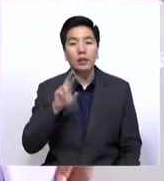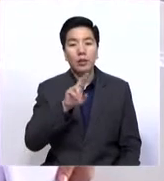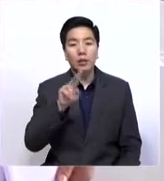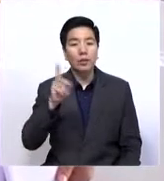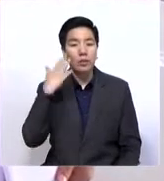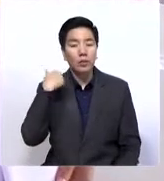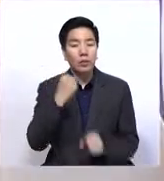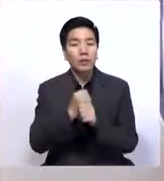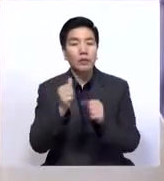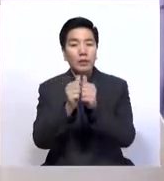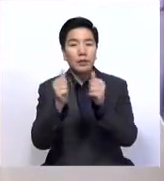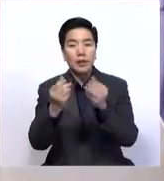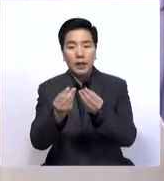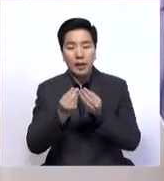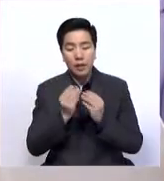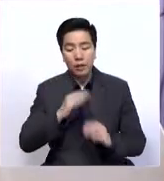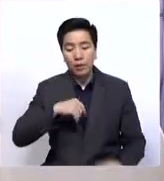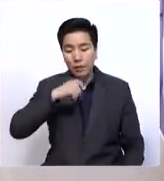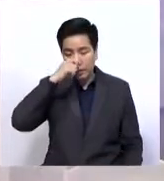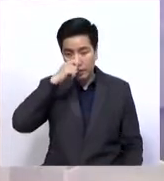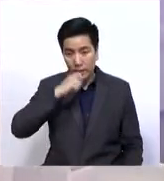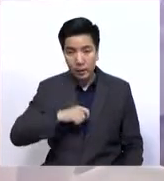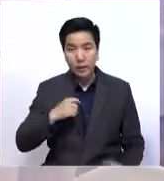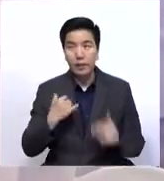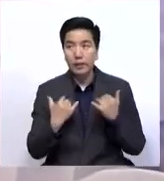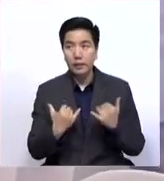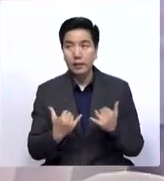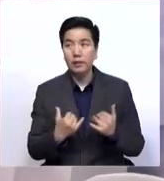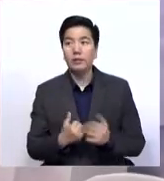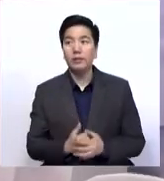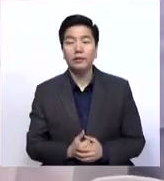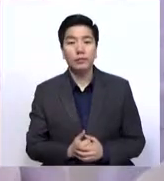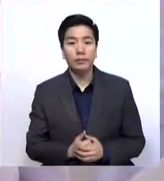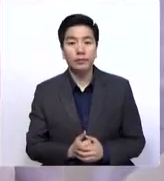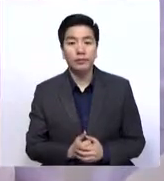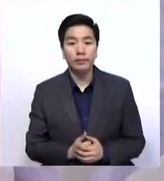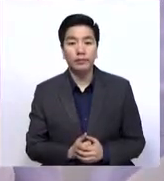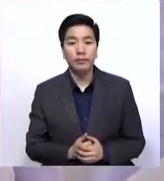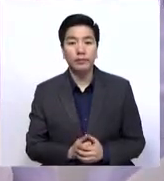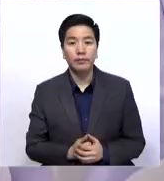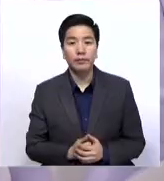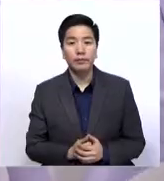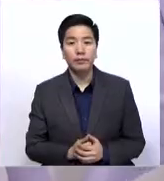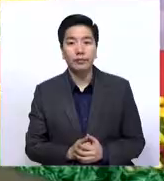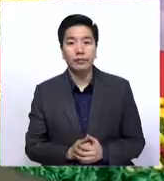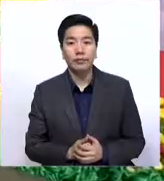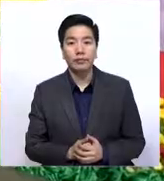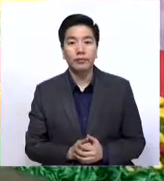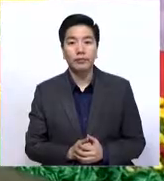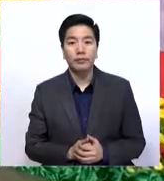ากรุณาธิคุณของบุรพกษัตริย์ไทยแห่งพระบรมราชวงศ์จักรีทุกพระองค์ครับ